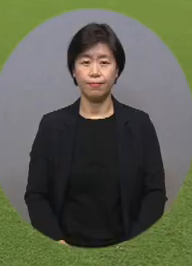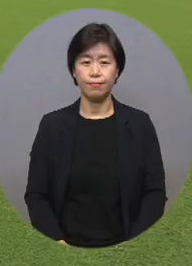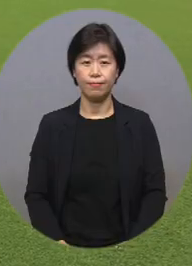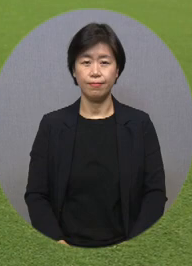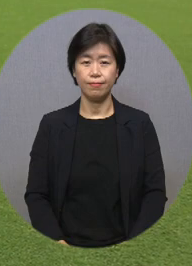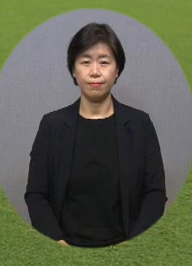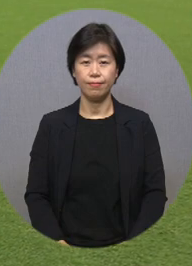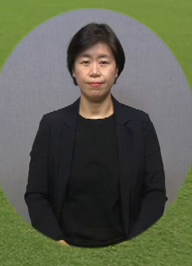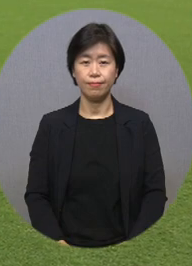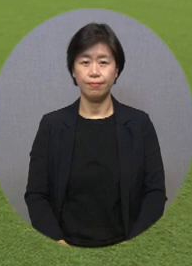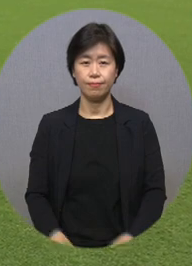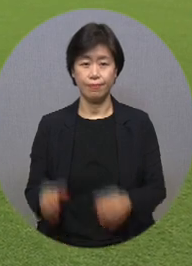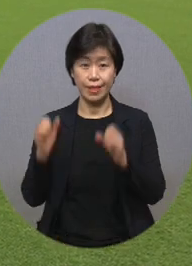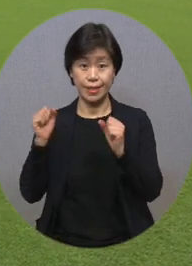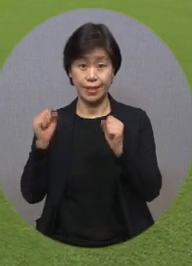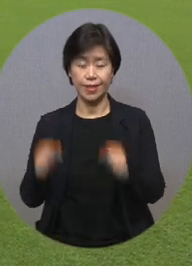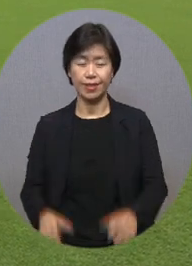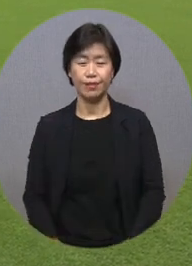뽑으면? 화이팅!